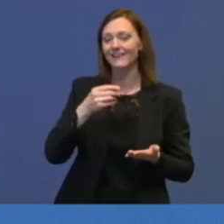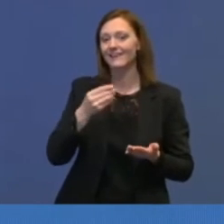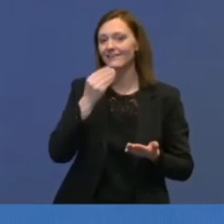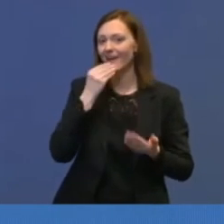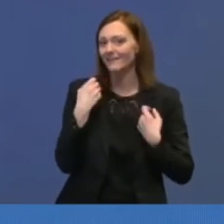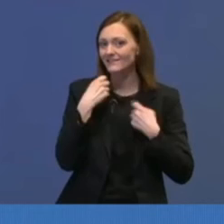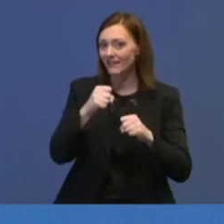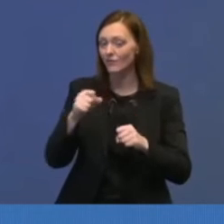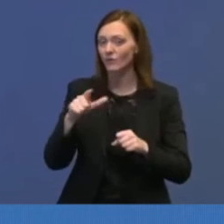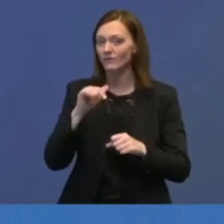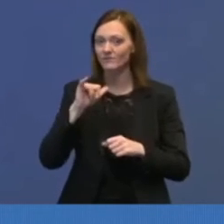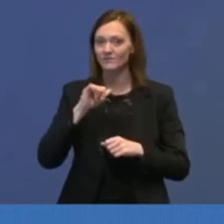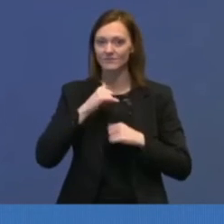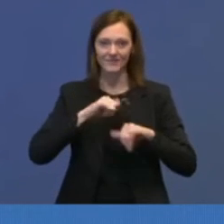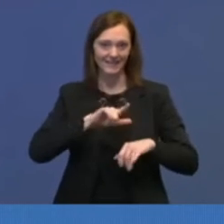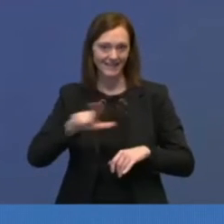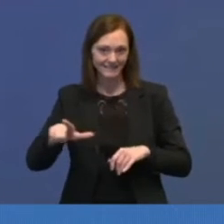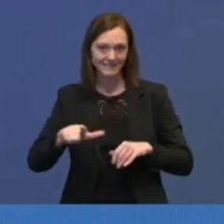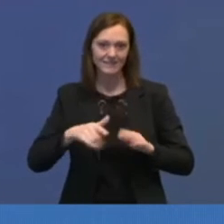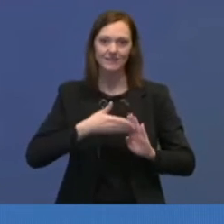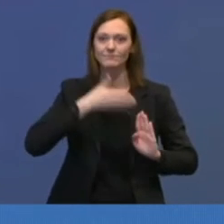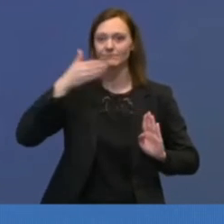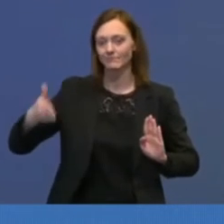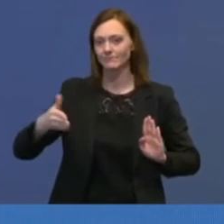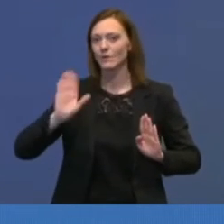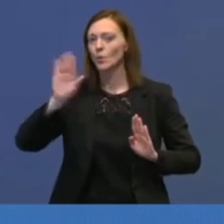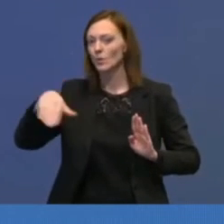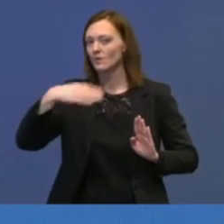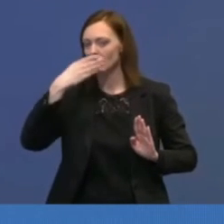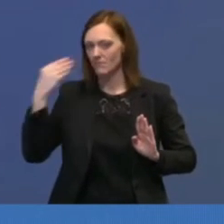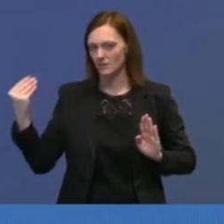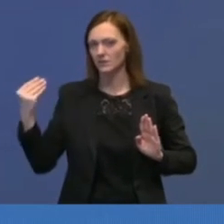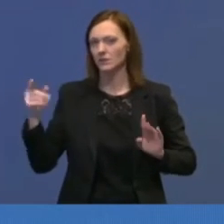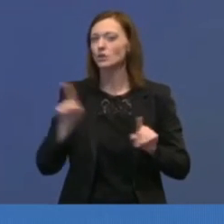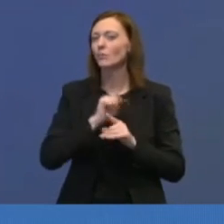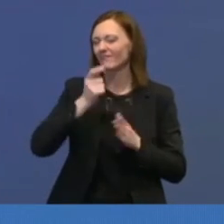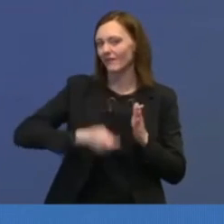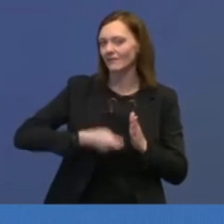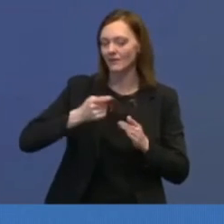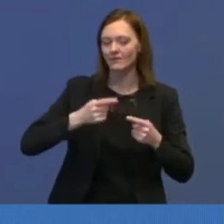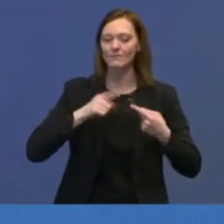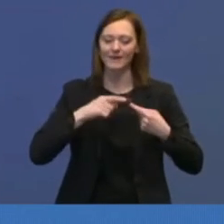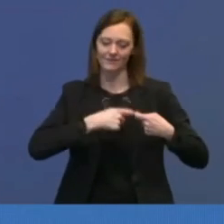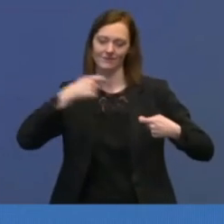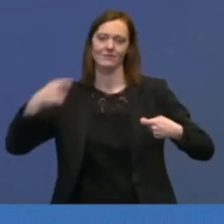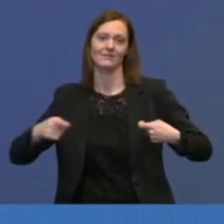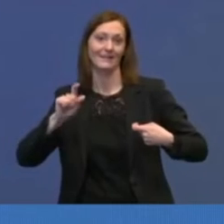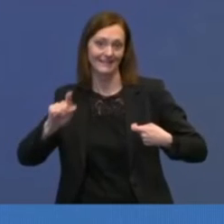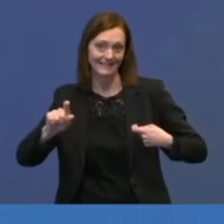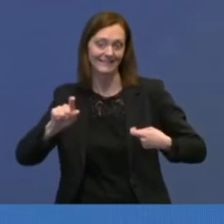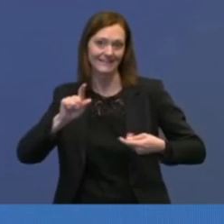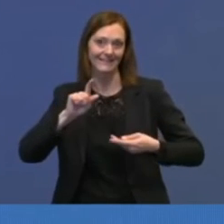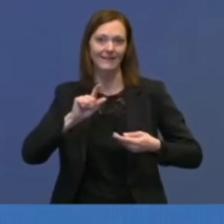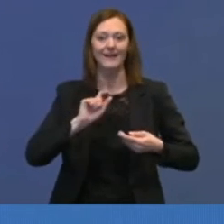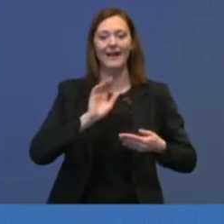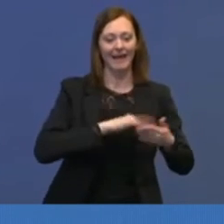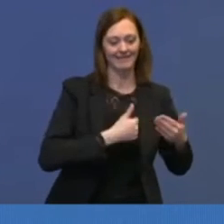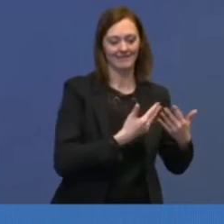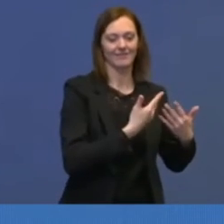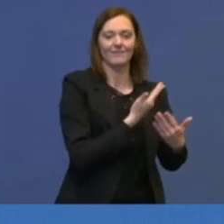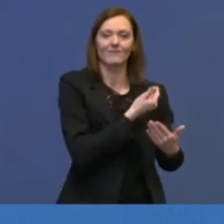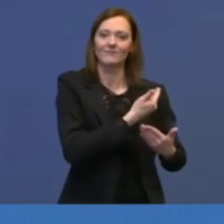banan waxay soqundonan ilaa iya damadka bisha maris wa wakti kaya radair inta shirkadaqa wa ilaa damadka bisha